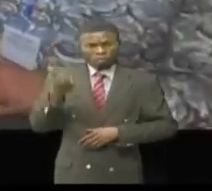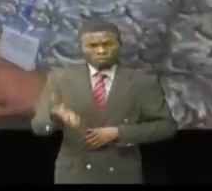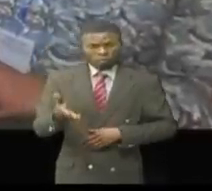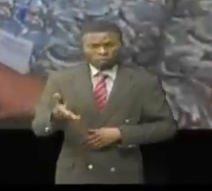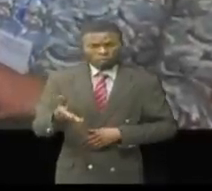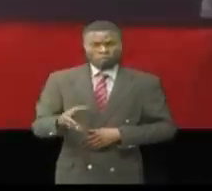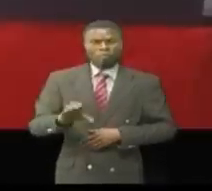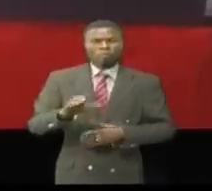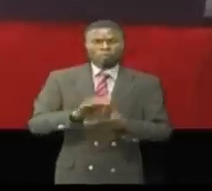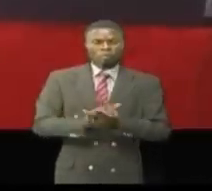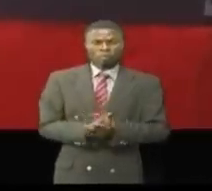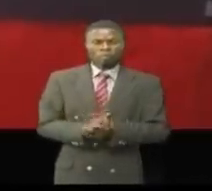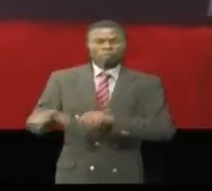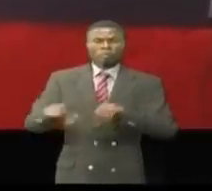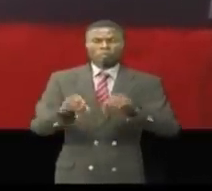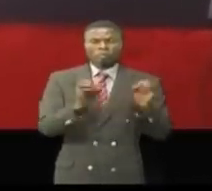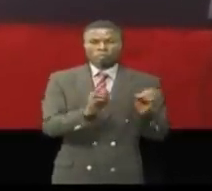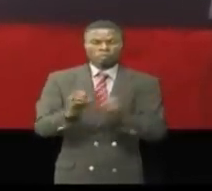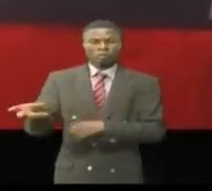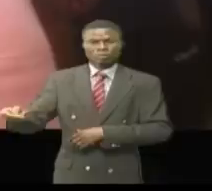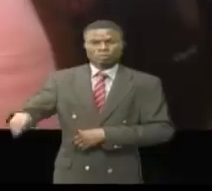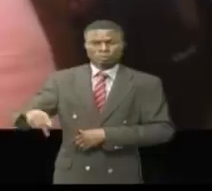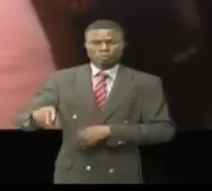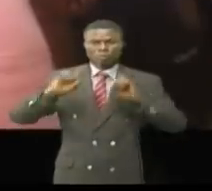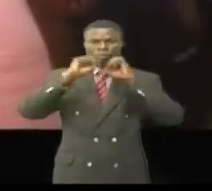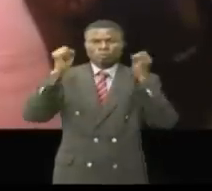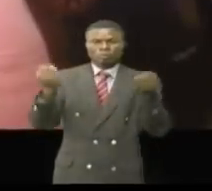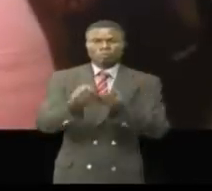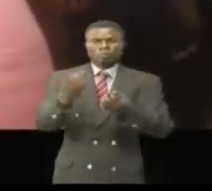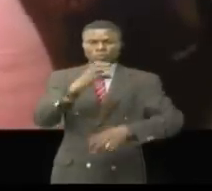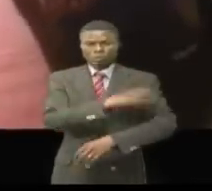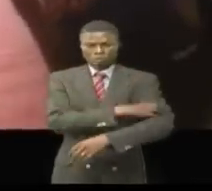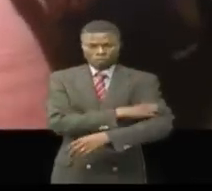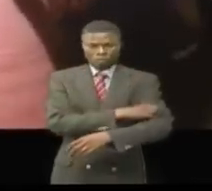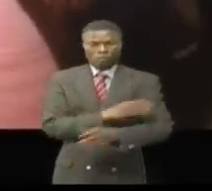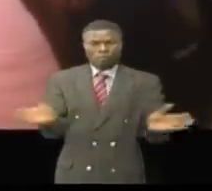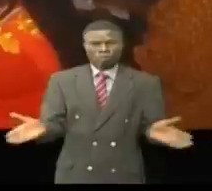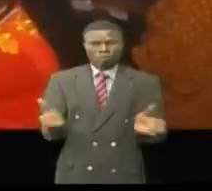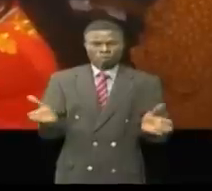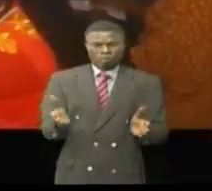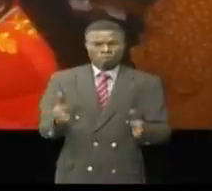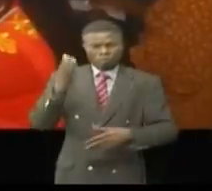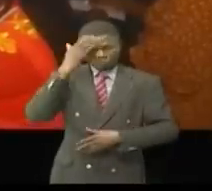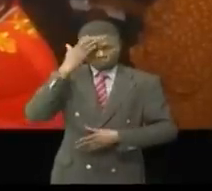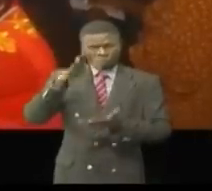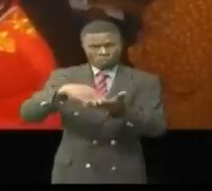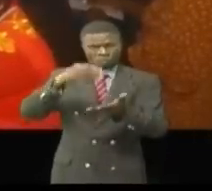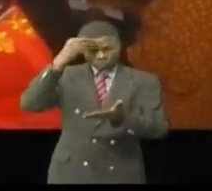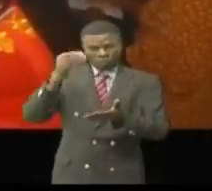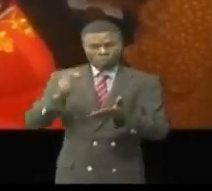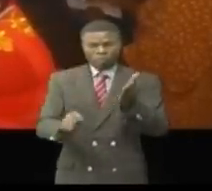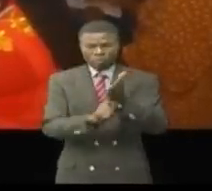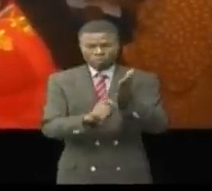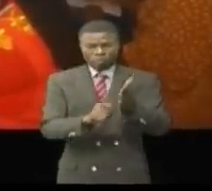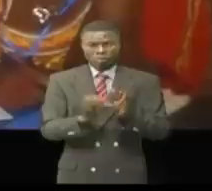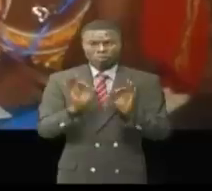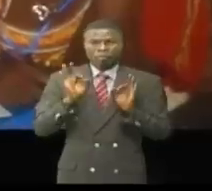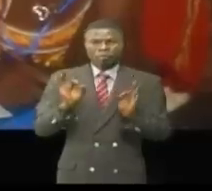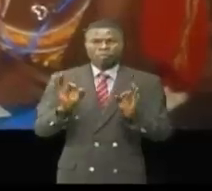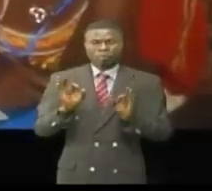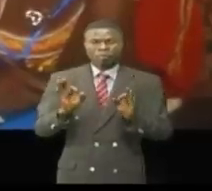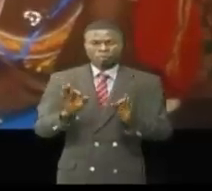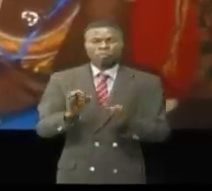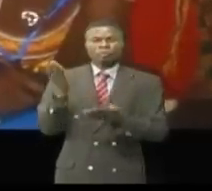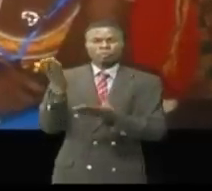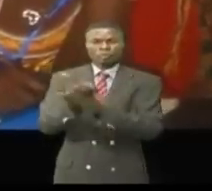50 acteurs des organisations provinciales de la société civile vont renforcer leurs connaissances en matière de techniques innovantes des